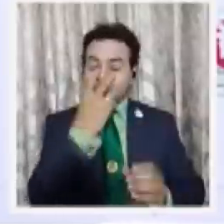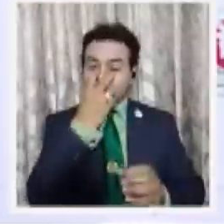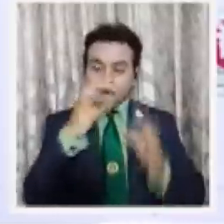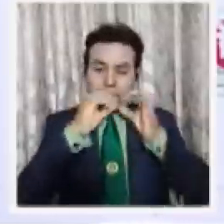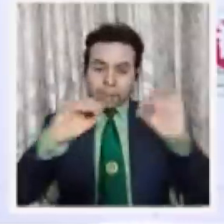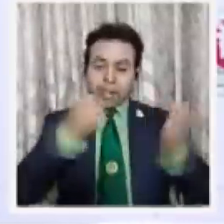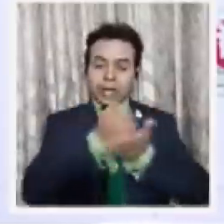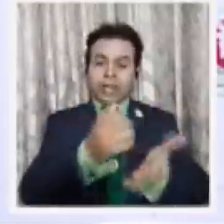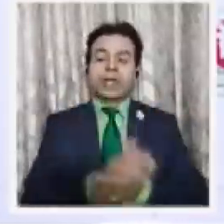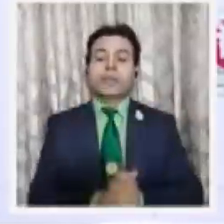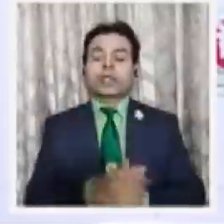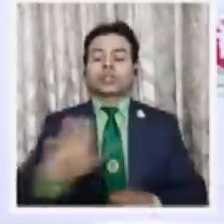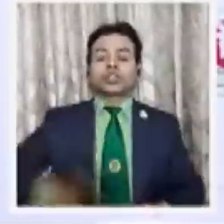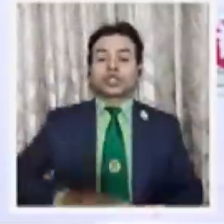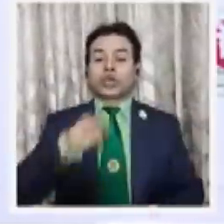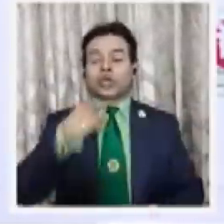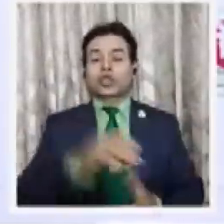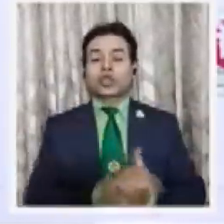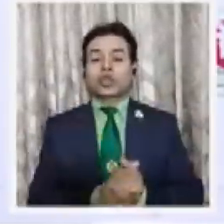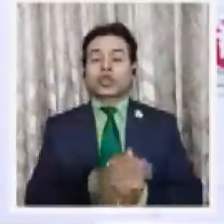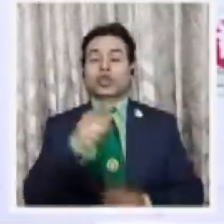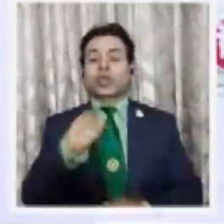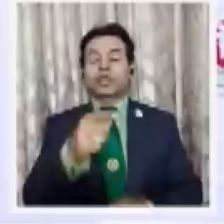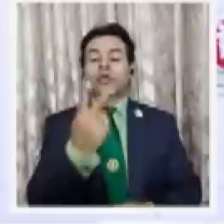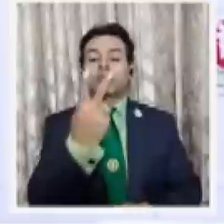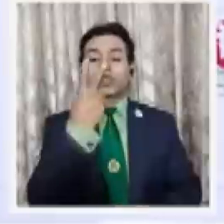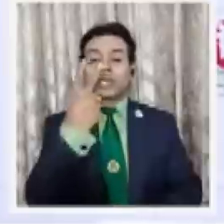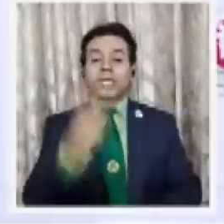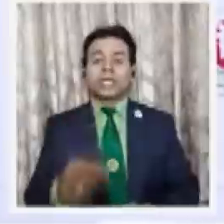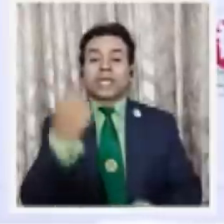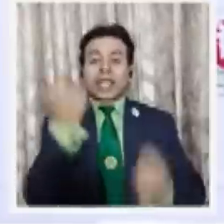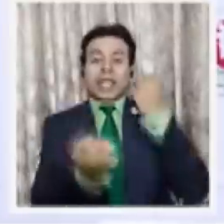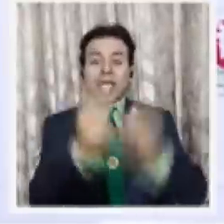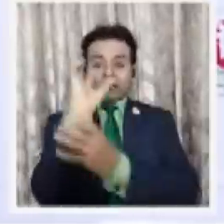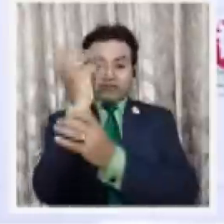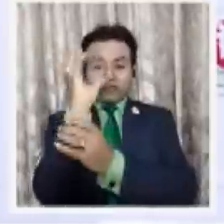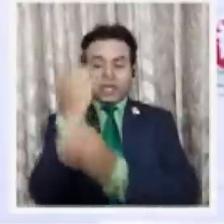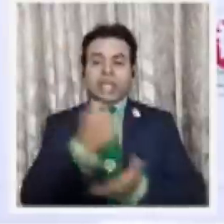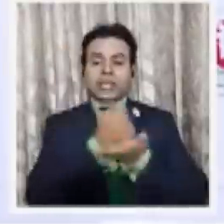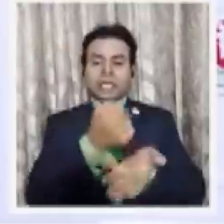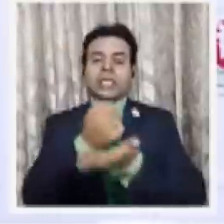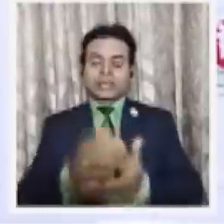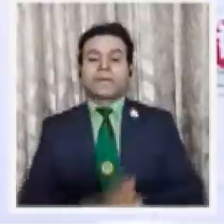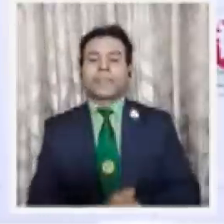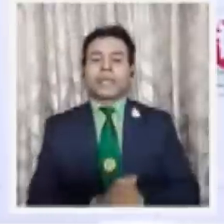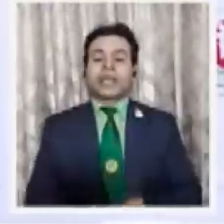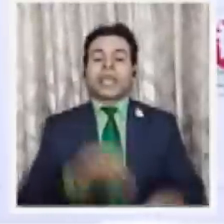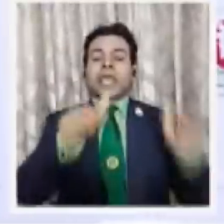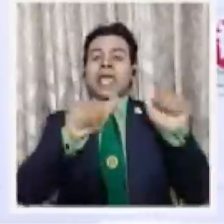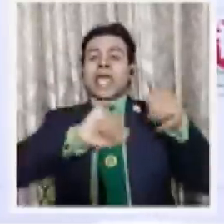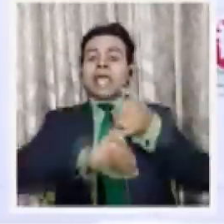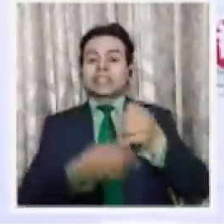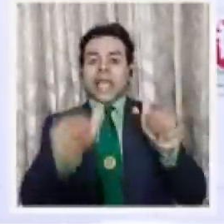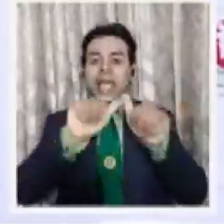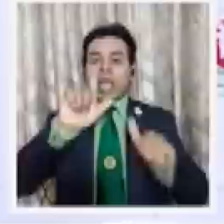100টি হাইফ্লো ন্যাজাল ক্যানুলা এবং চট্টগ্রাম মেডিকেল কলেজ হাসপাতাল এবং কক্সবাজার 250 শয্যা হাসপাতালের জন্য মোট